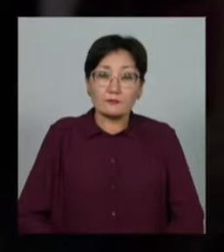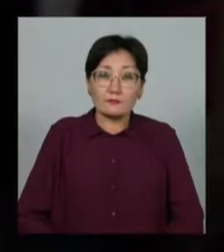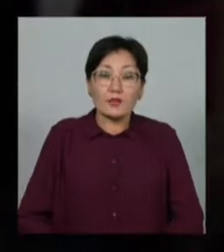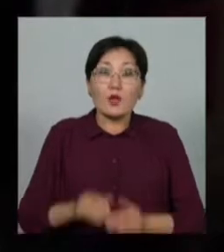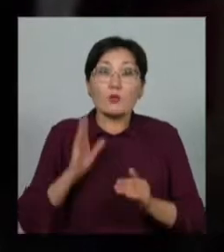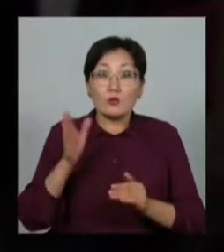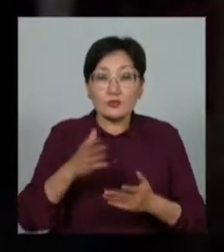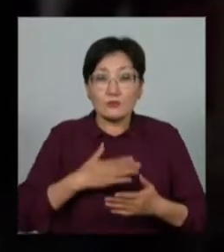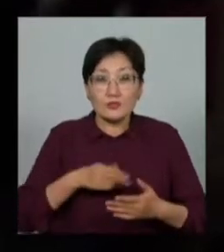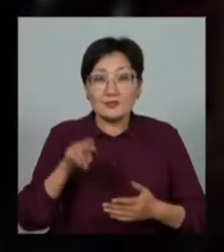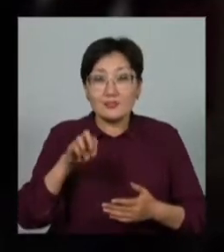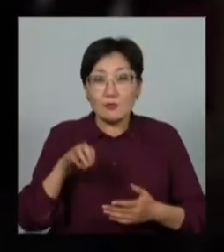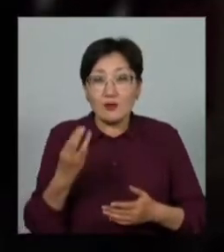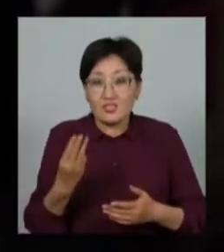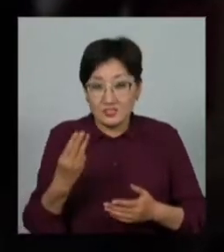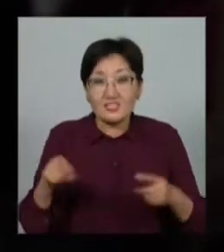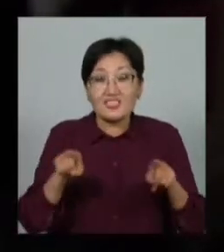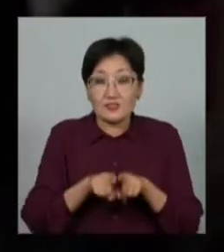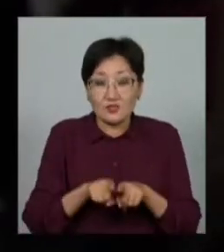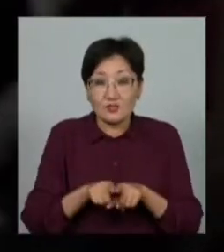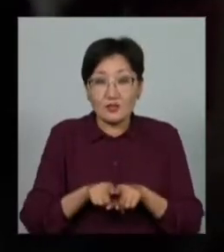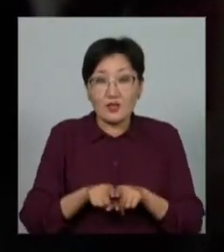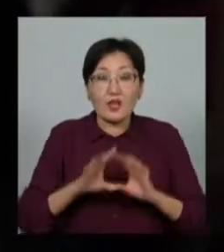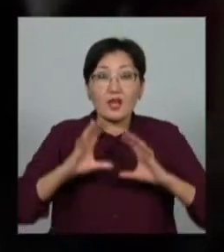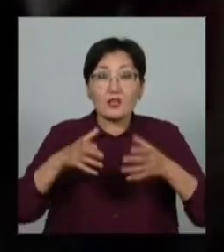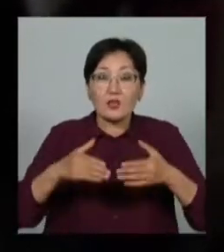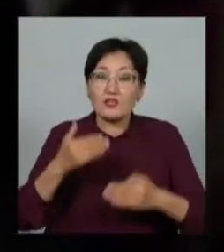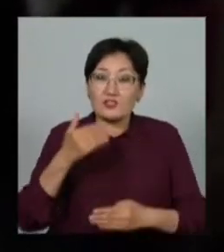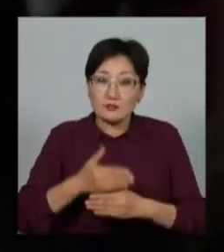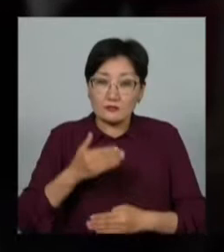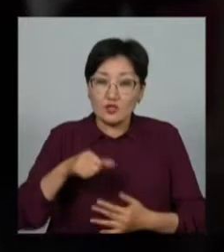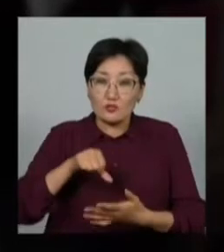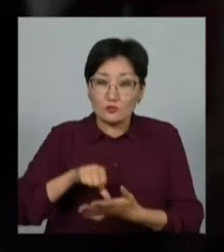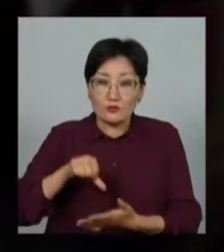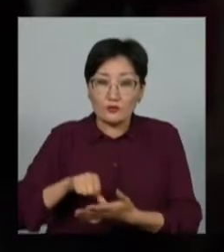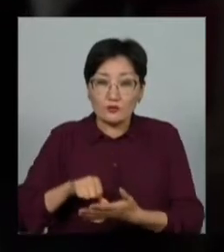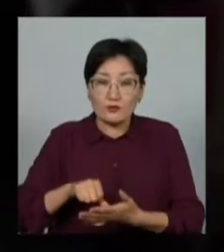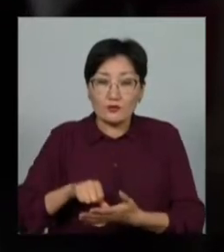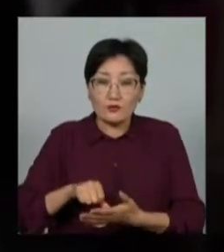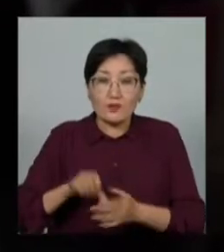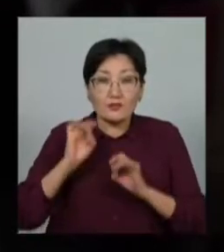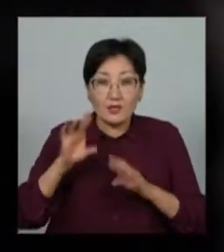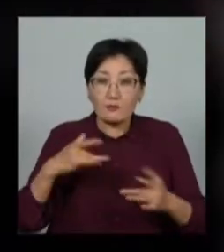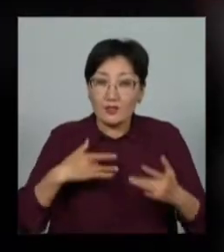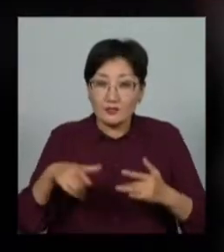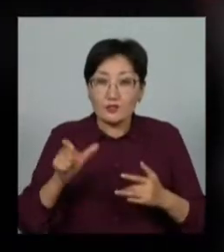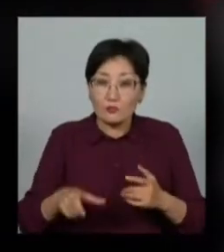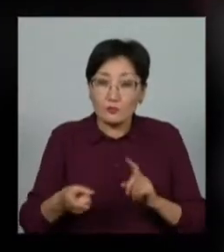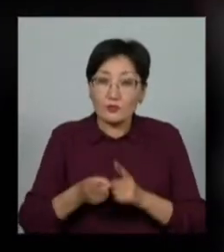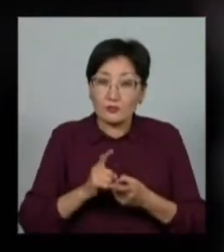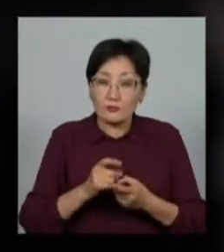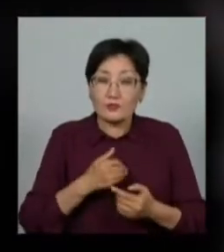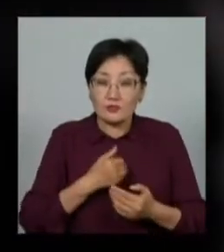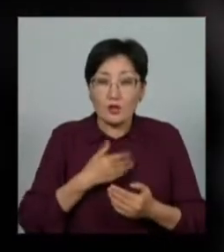Болашақта мен Димаш Құдайбергенов ағам сияқты әлем сахнасына бүкіл әлемге танымал болғым келеді. Осы